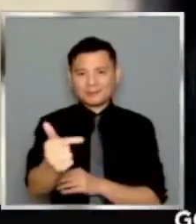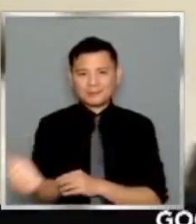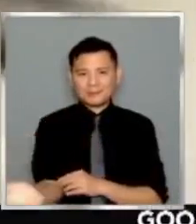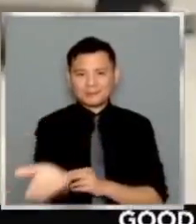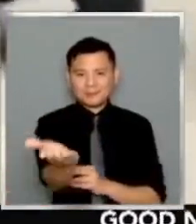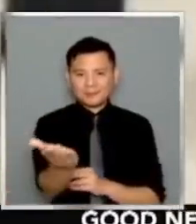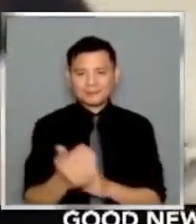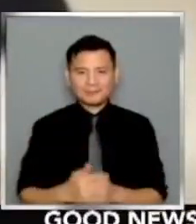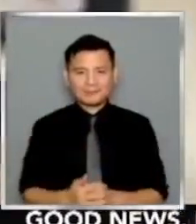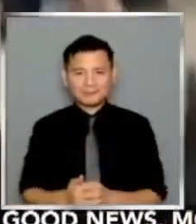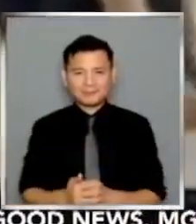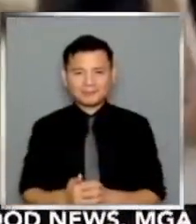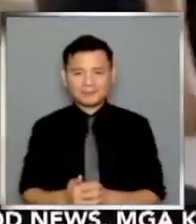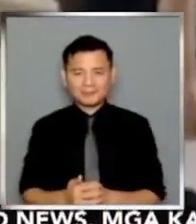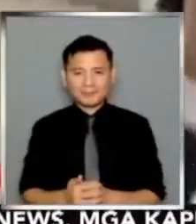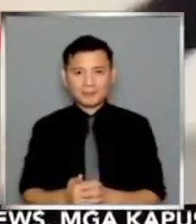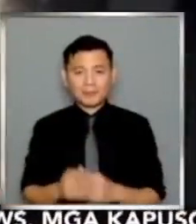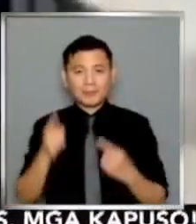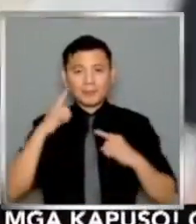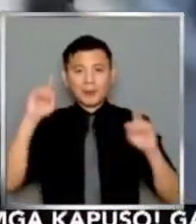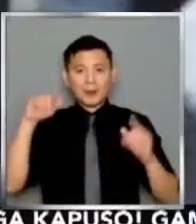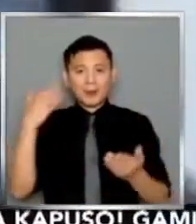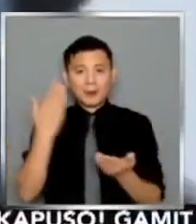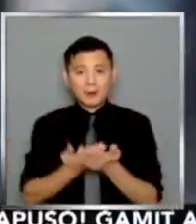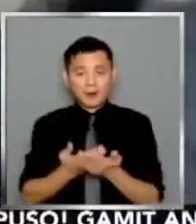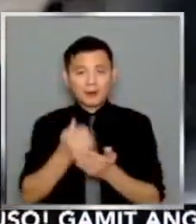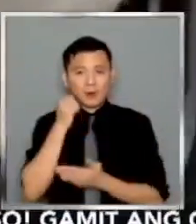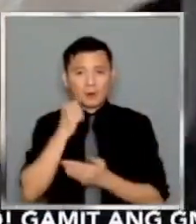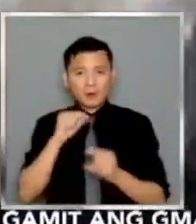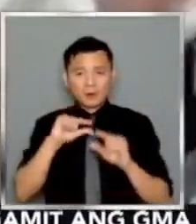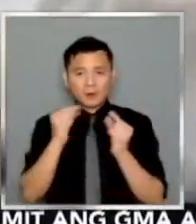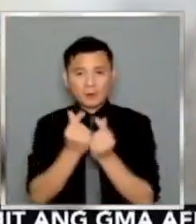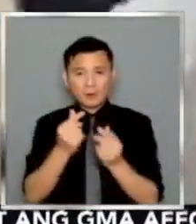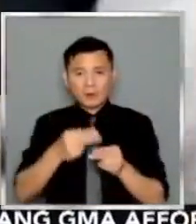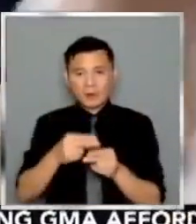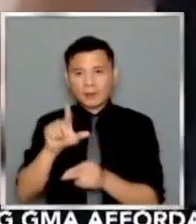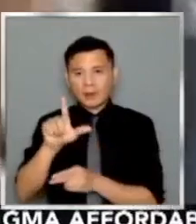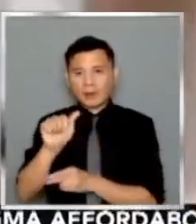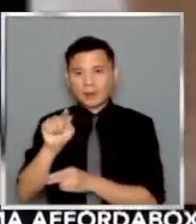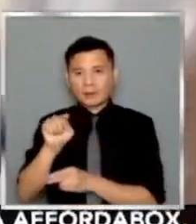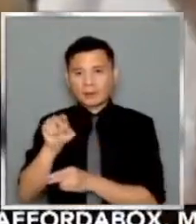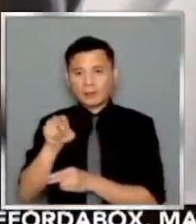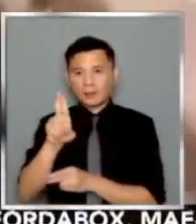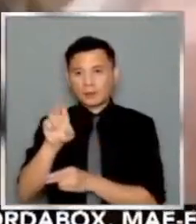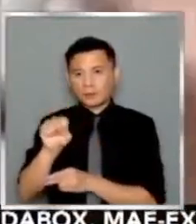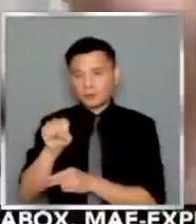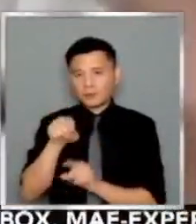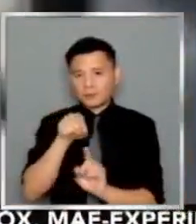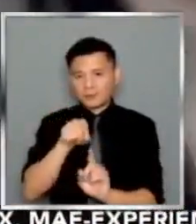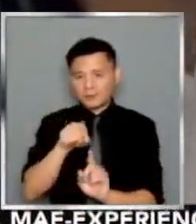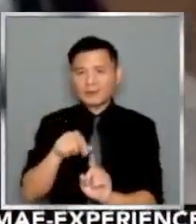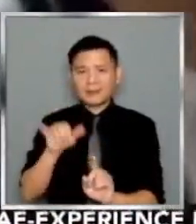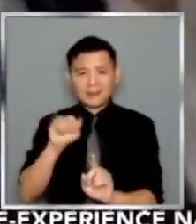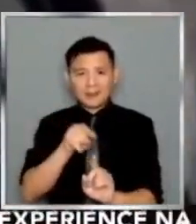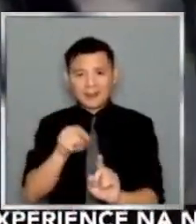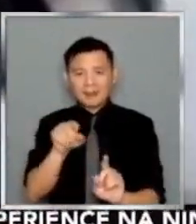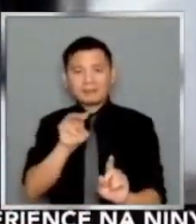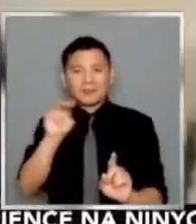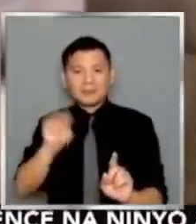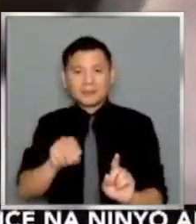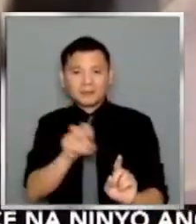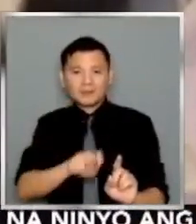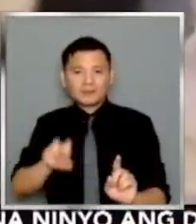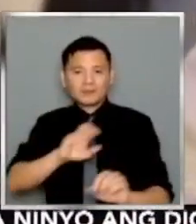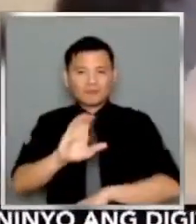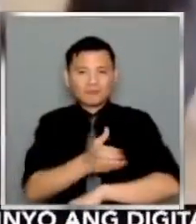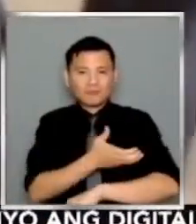Nasa bansa ngayon ang K-pop girl group na Lapilus para sa Hitya Pilipinas, The Lapilus Manila Tour. Dumating kaninang umaga ang